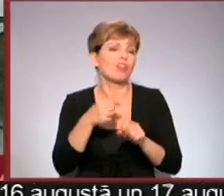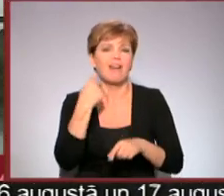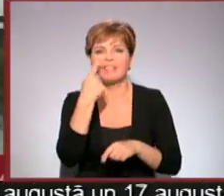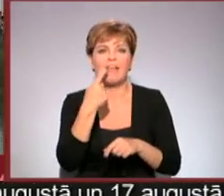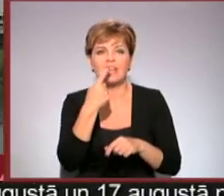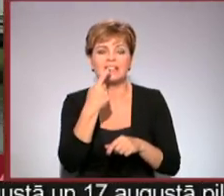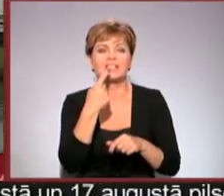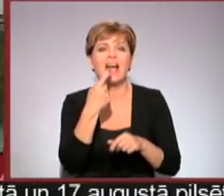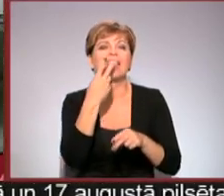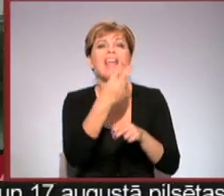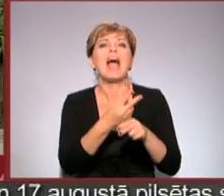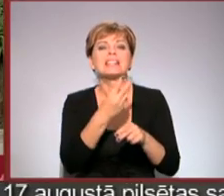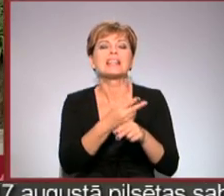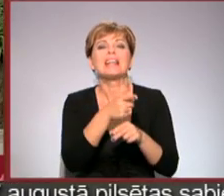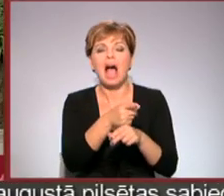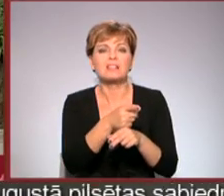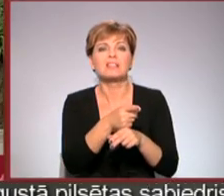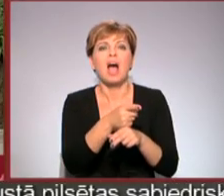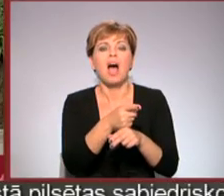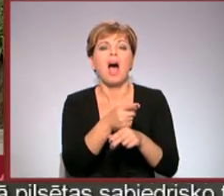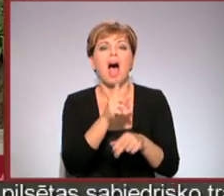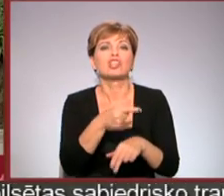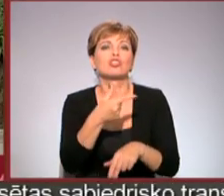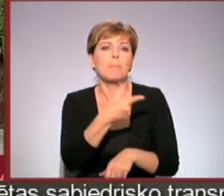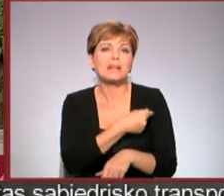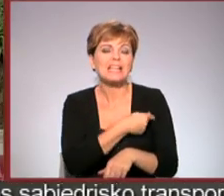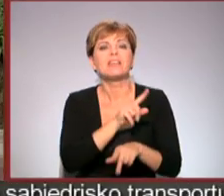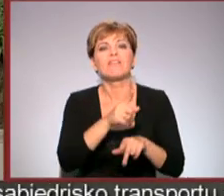pakaļ ar šprici vai saitējamo krekli. Jānis Lācis, Normunds Čirkste, Latvijas televīzija.